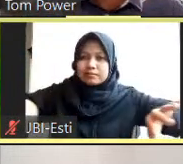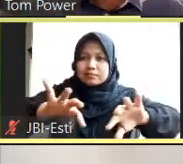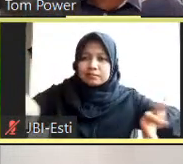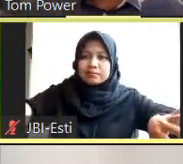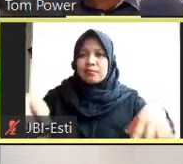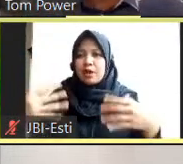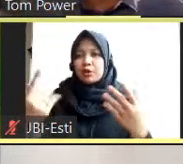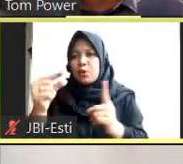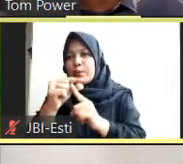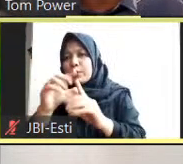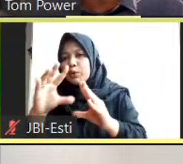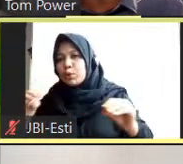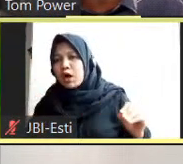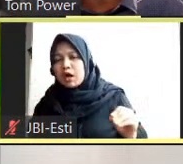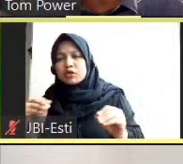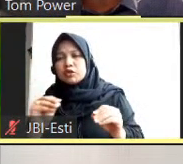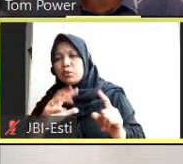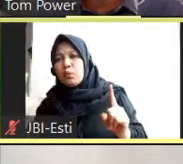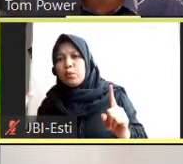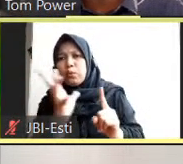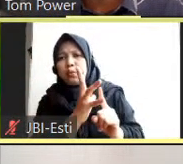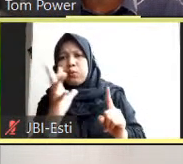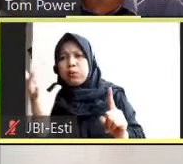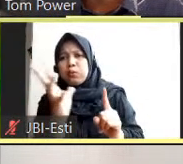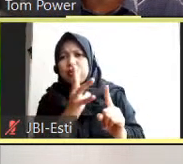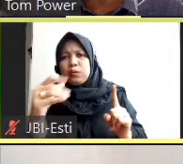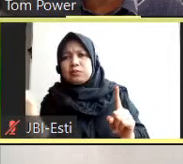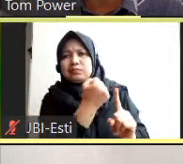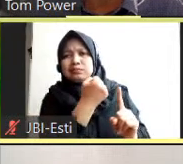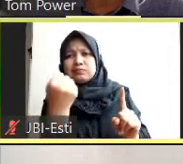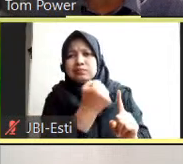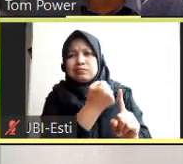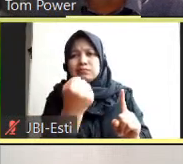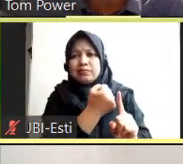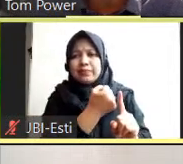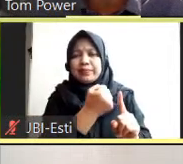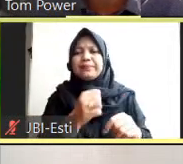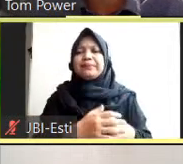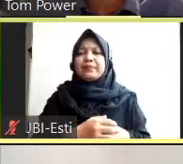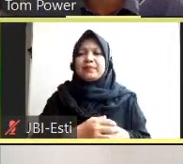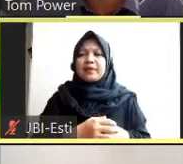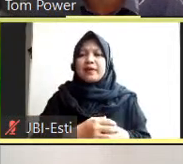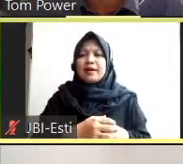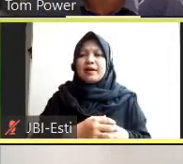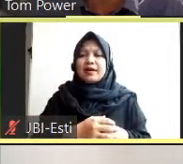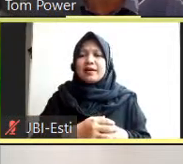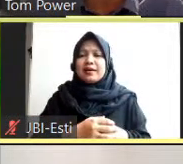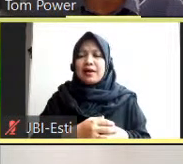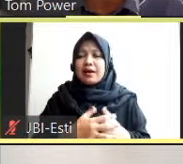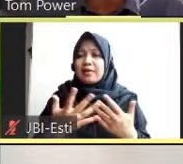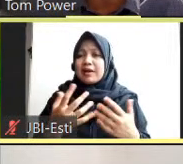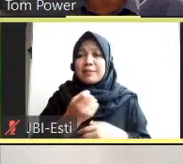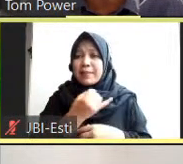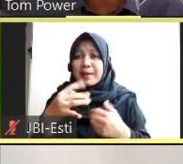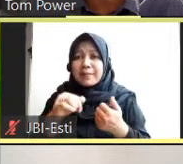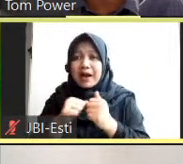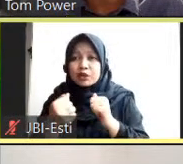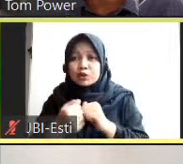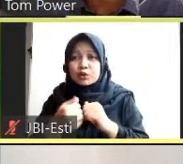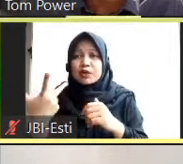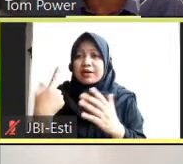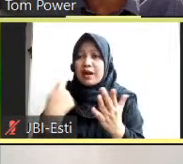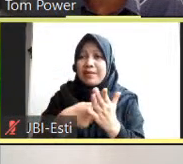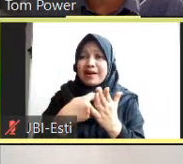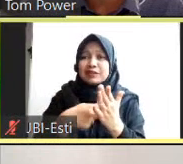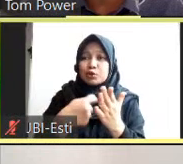aparat, dan ada juga kasus-kasus di mana mahasiswa yang berpartisipasi dalam demonstrasi itu terancam akan di